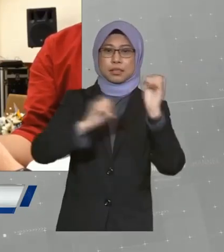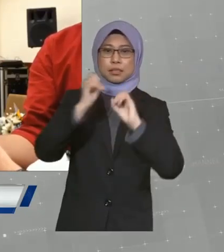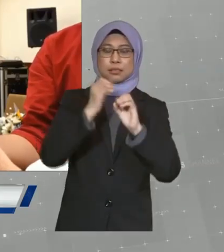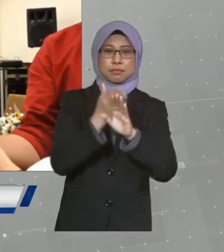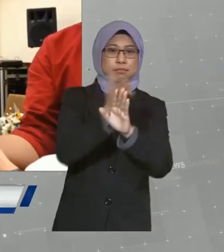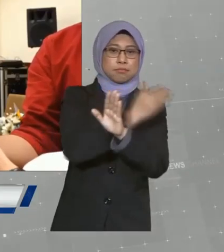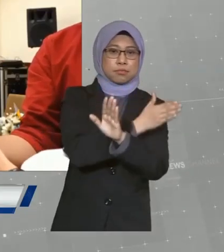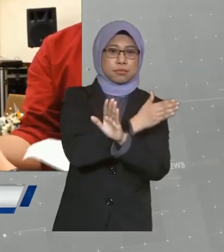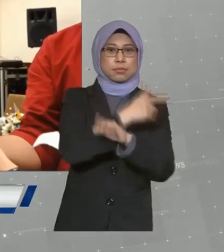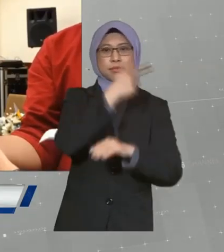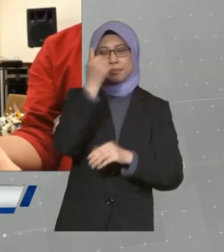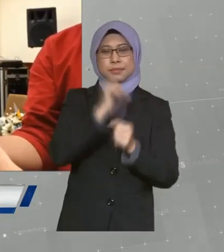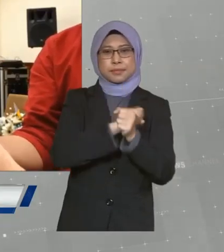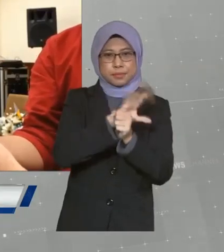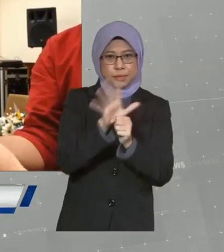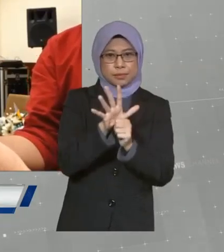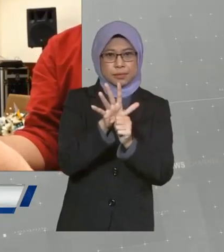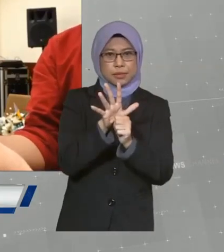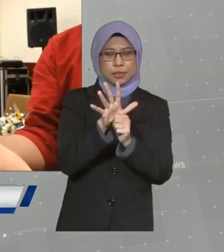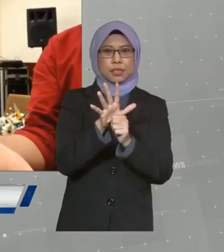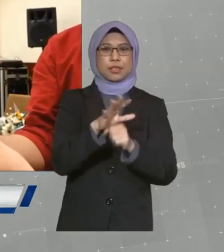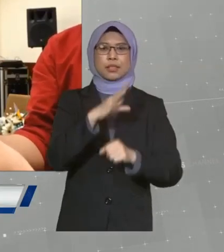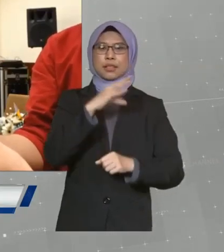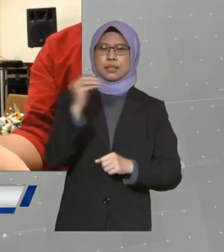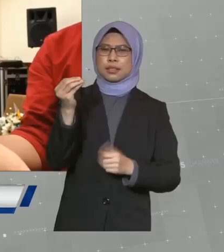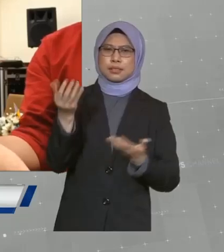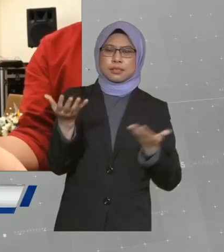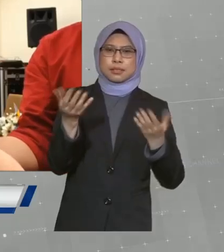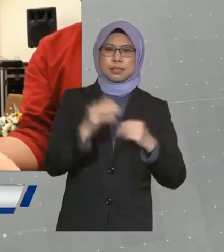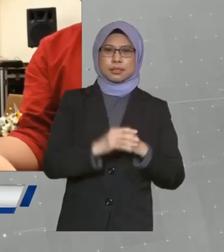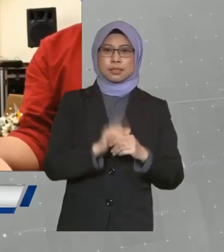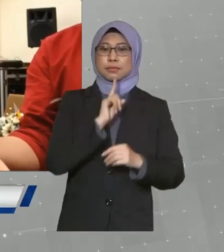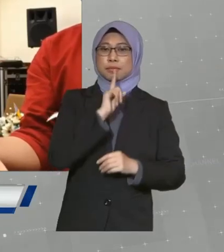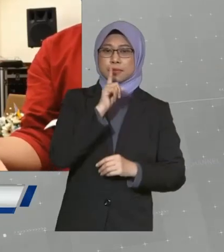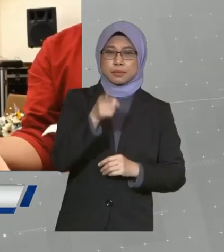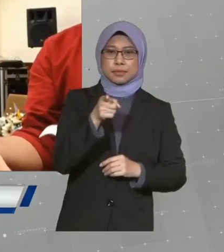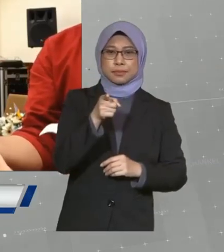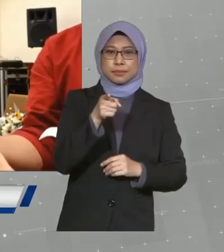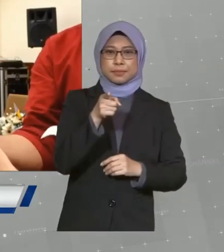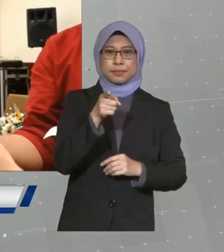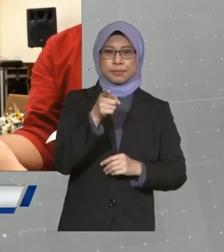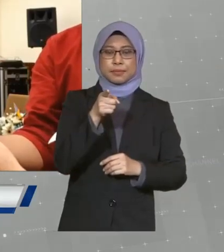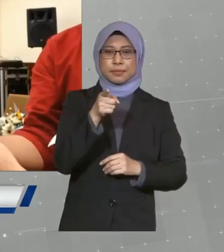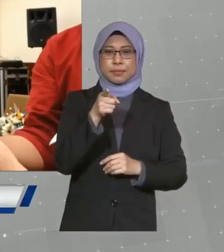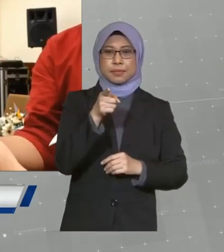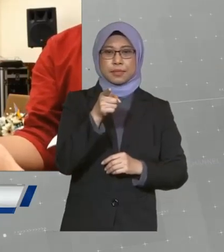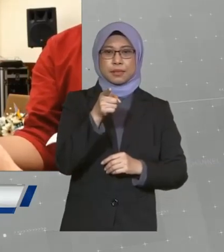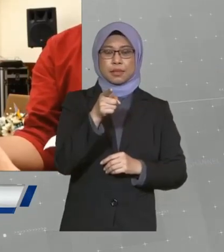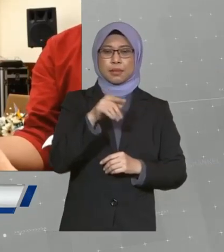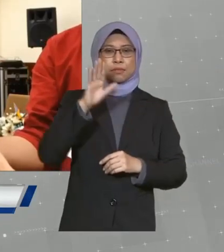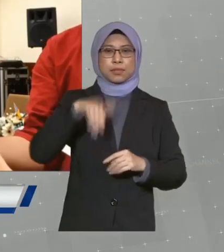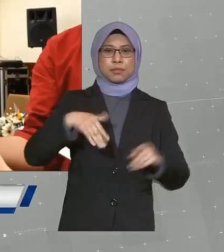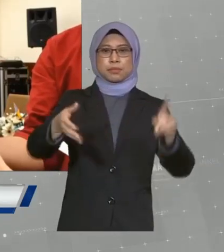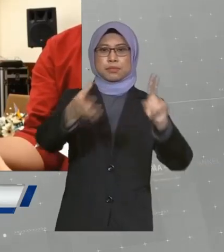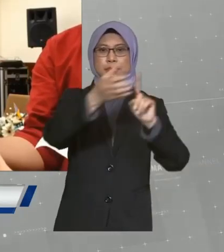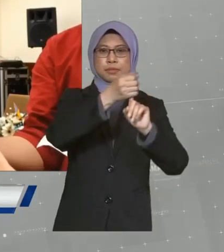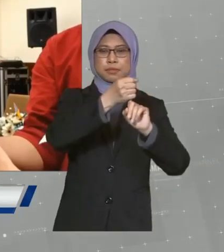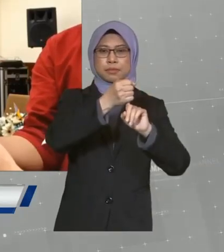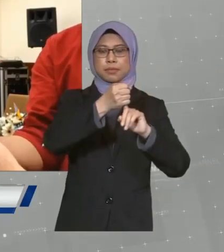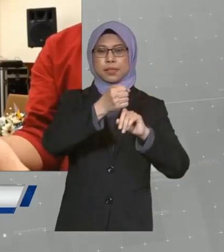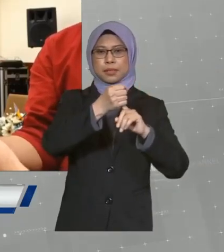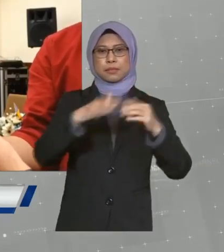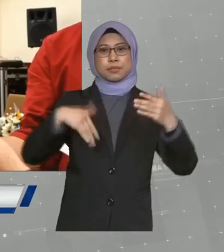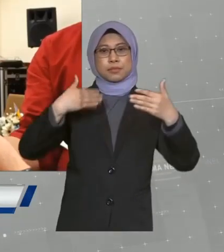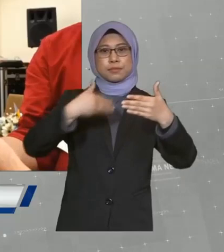sebelum ni because of pandemic. So the benchmarking is actually not there yet. Until and when you give